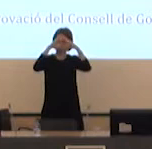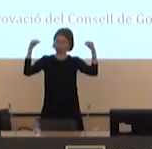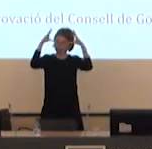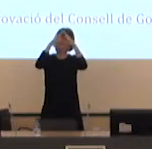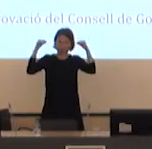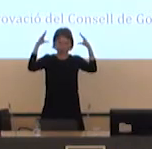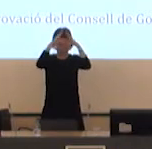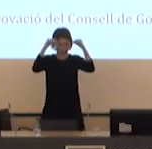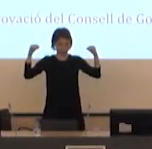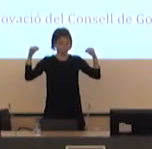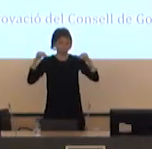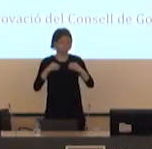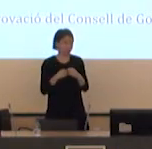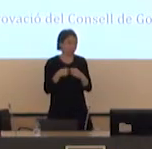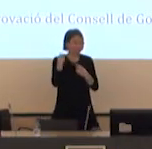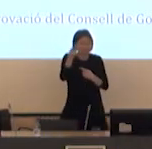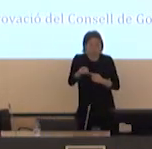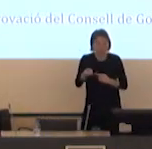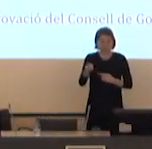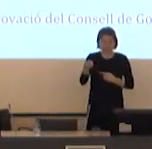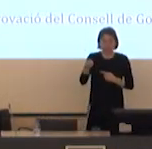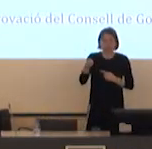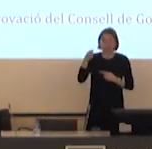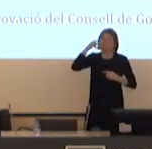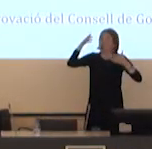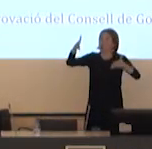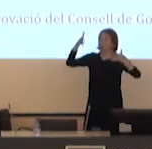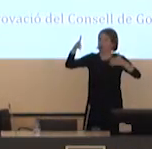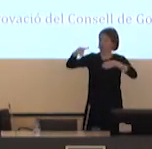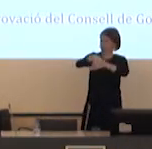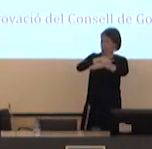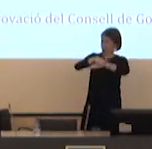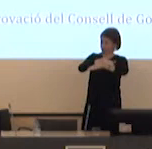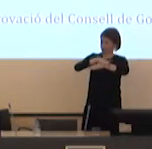podíem continuar endavant per fer aquest curs a la Pompeu Fabra.